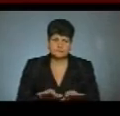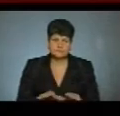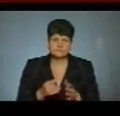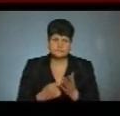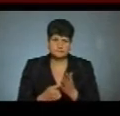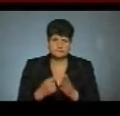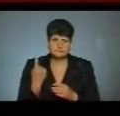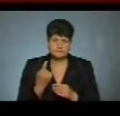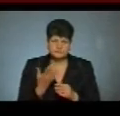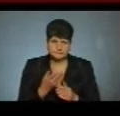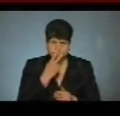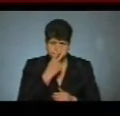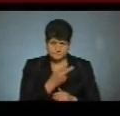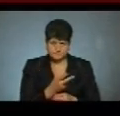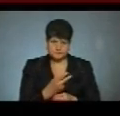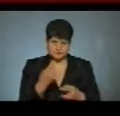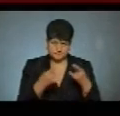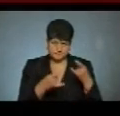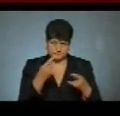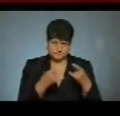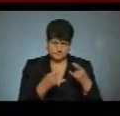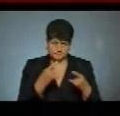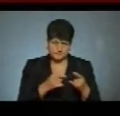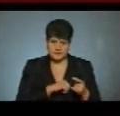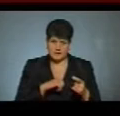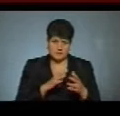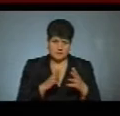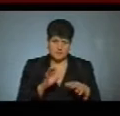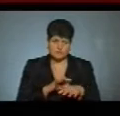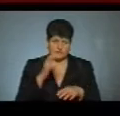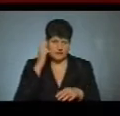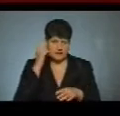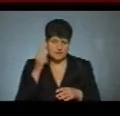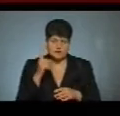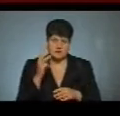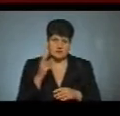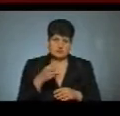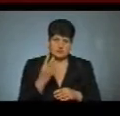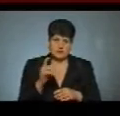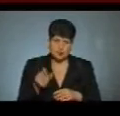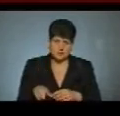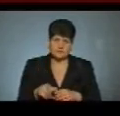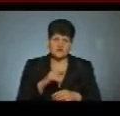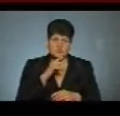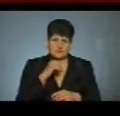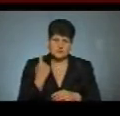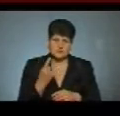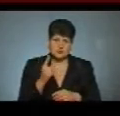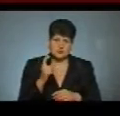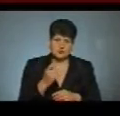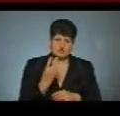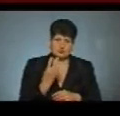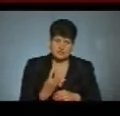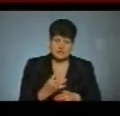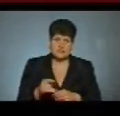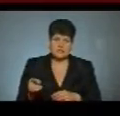таких областях. Їх ви бачите на екрані. Найбільше хворих у місті Києві – 134 людини, в Чернівецькій області – 104